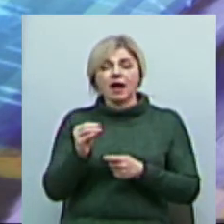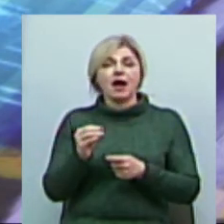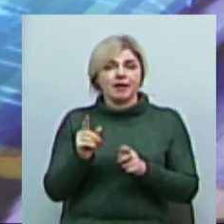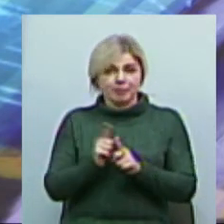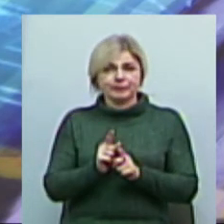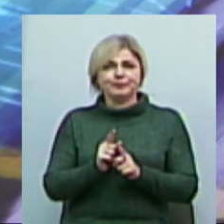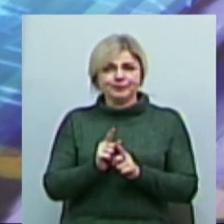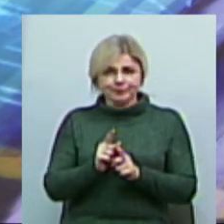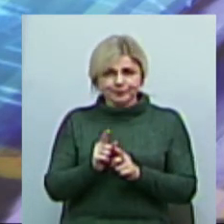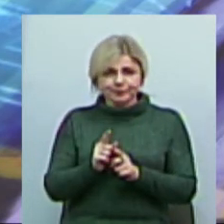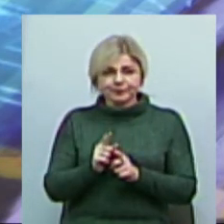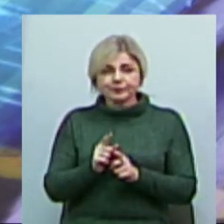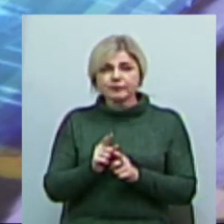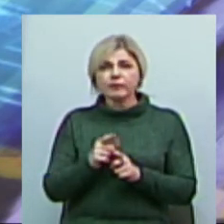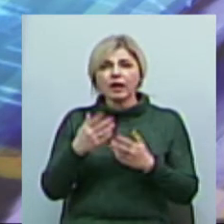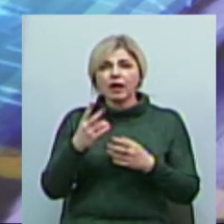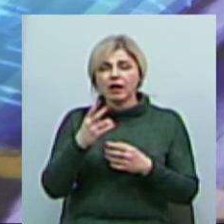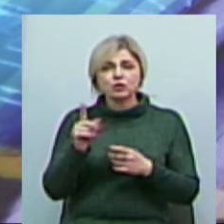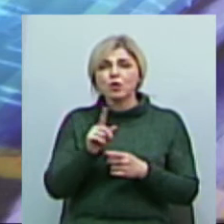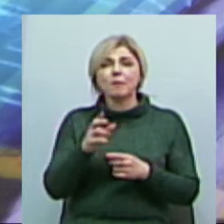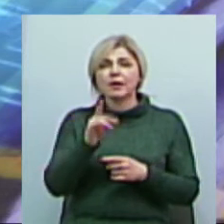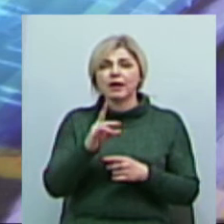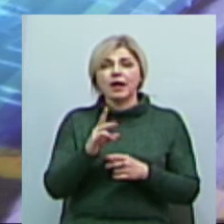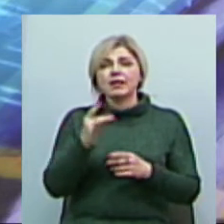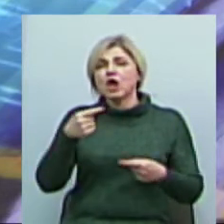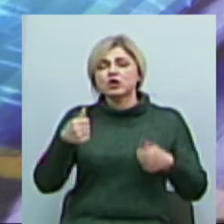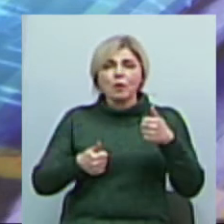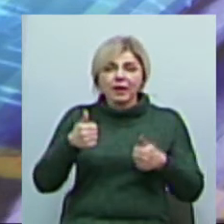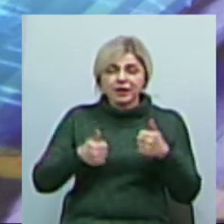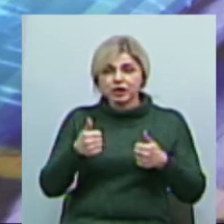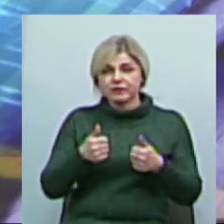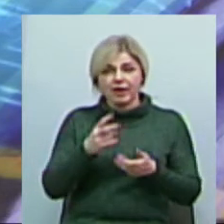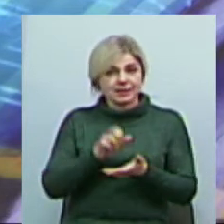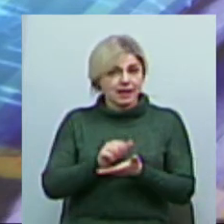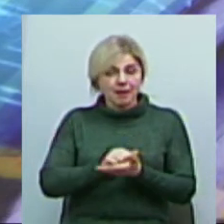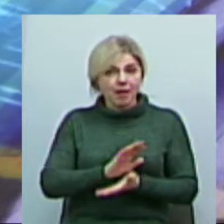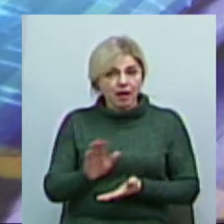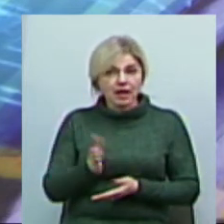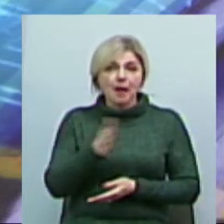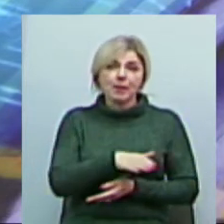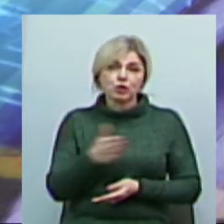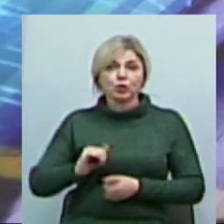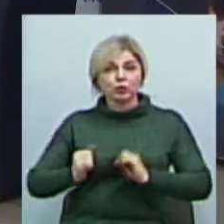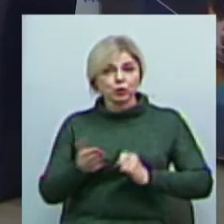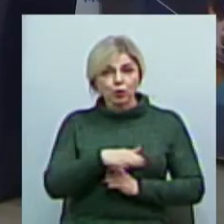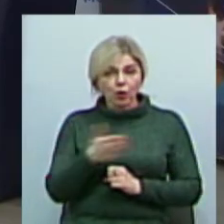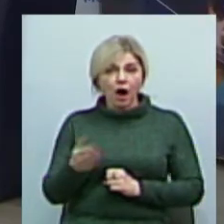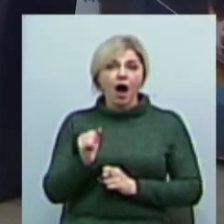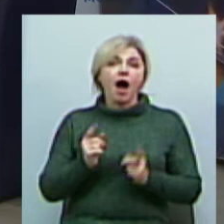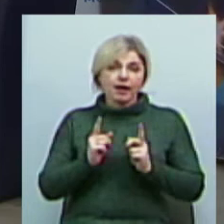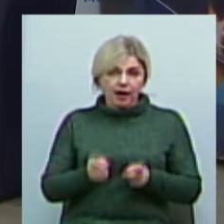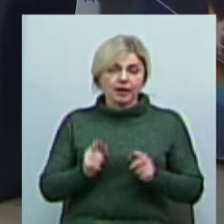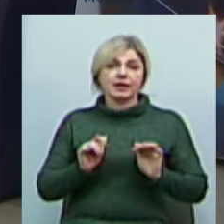чтобы она занималась не самопоеданием, не соперничеством, разными подразделениями друг с другом, а реальным действием. И для этого,